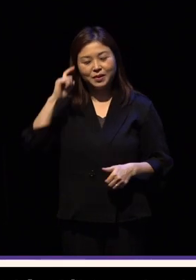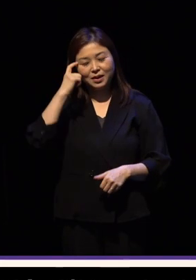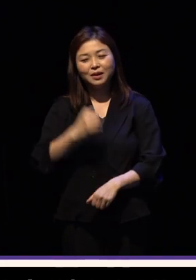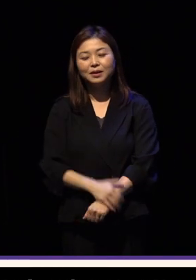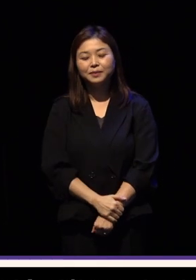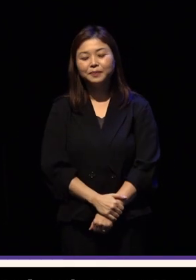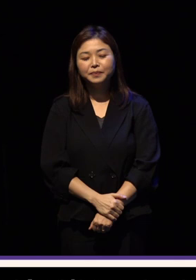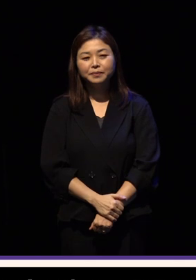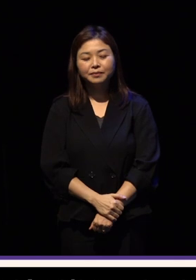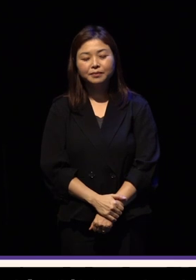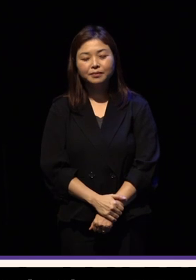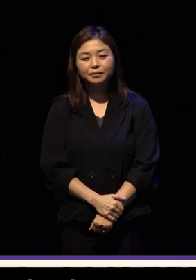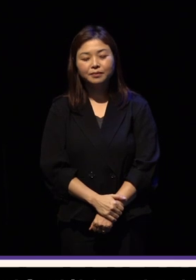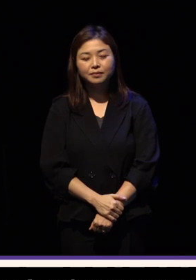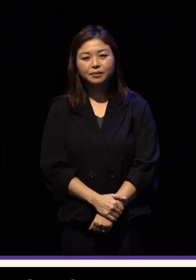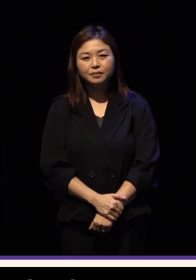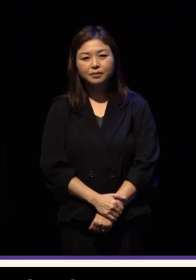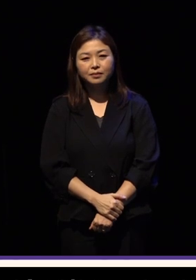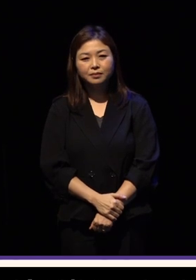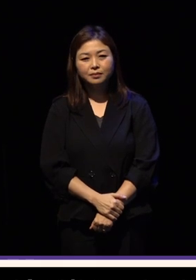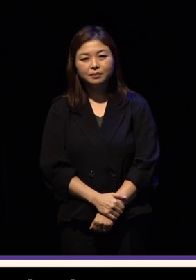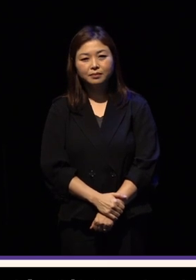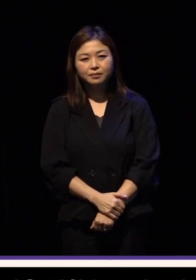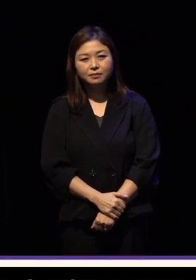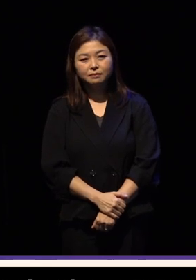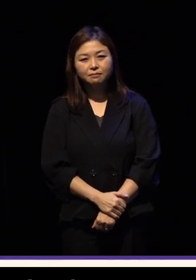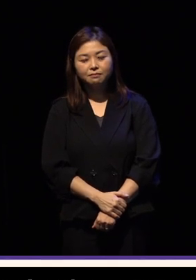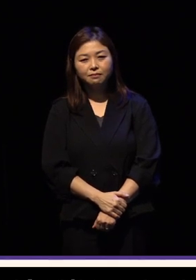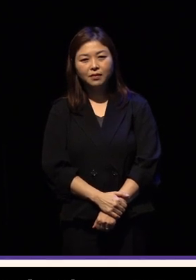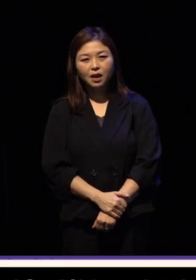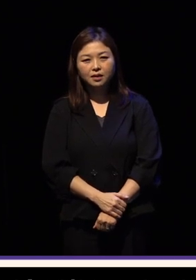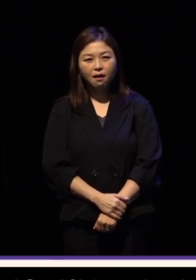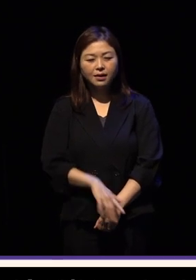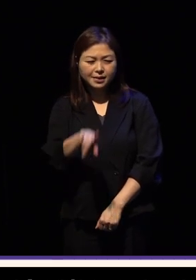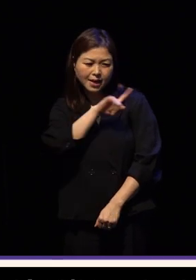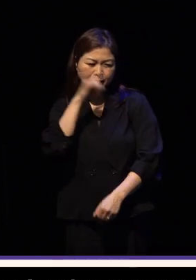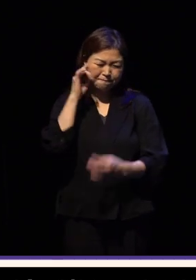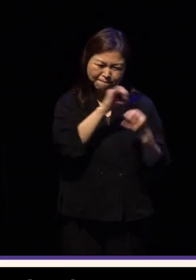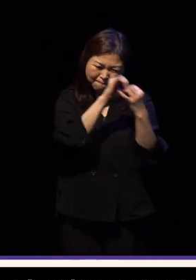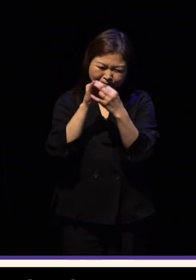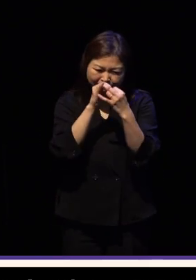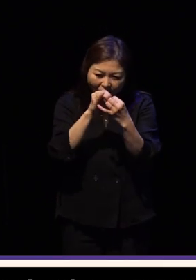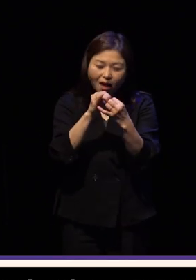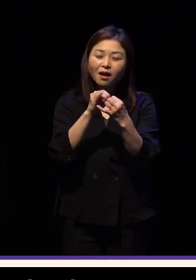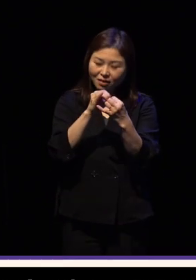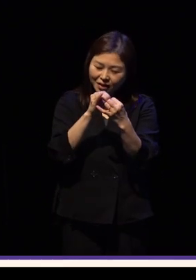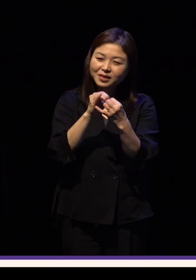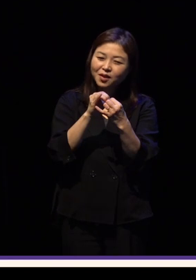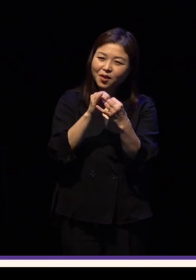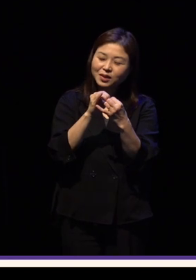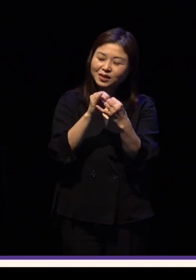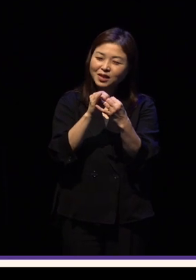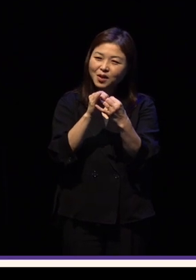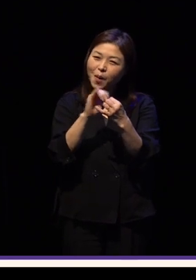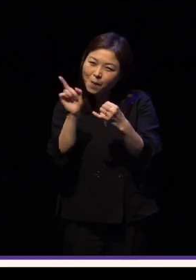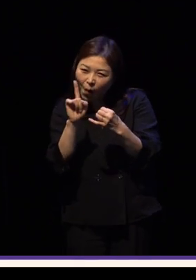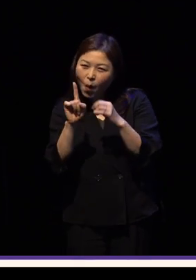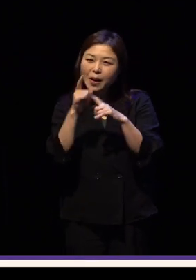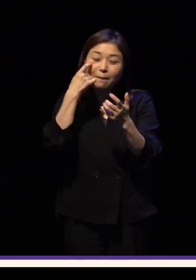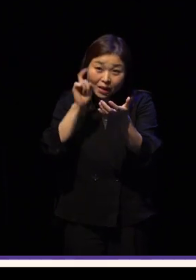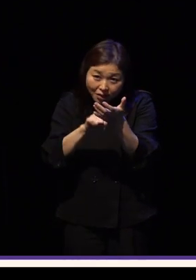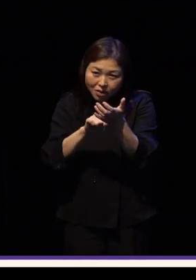갖고요. 그래서 최대 공약수를 찾아서 지금 나가고 있는